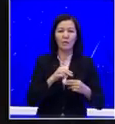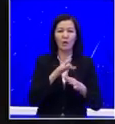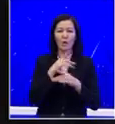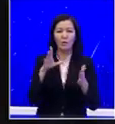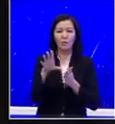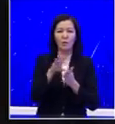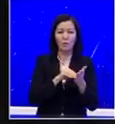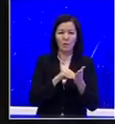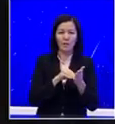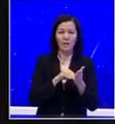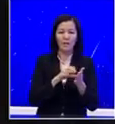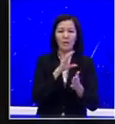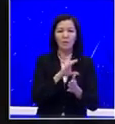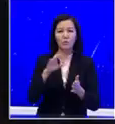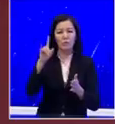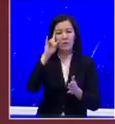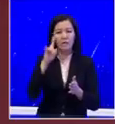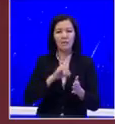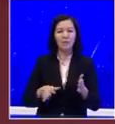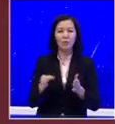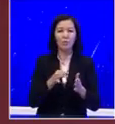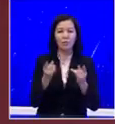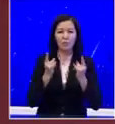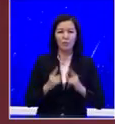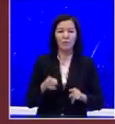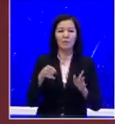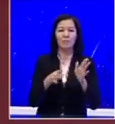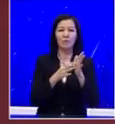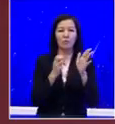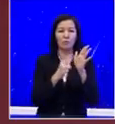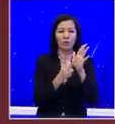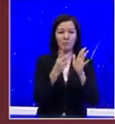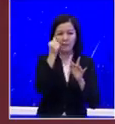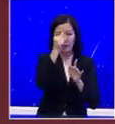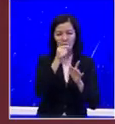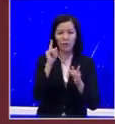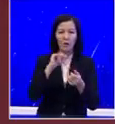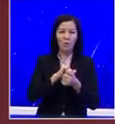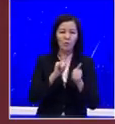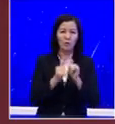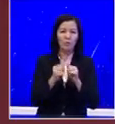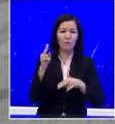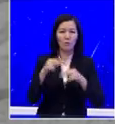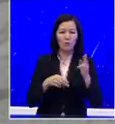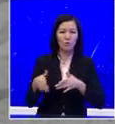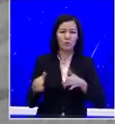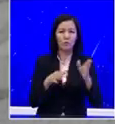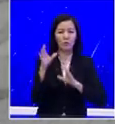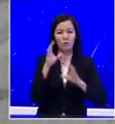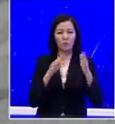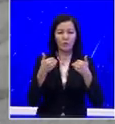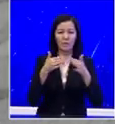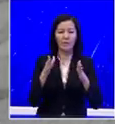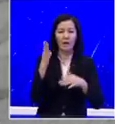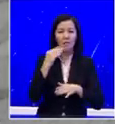көпке үлгі өнеге екенін атап өтті. Солтүстік Қазақстан облысының тумасы 1972 жылы Өскемен құрылыс жол